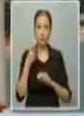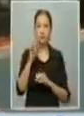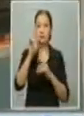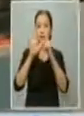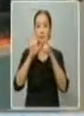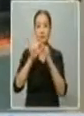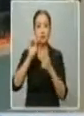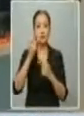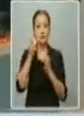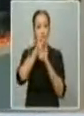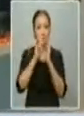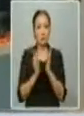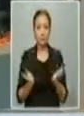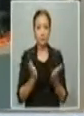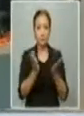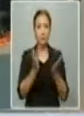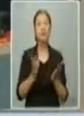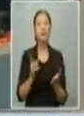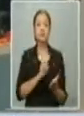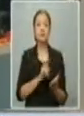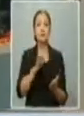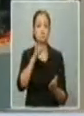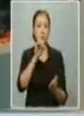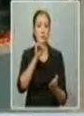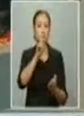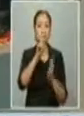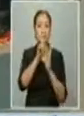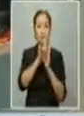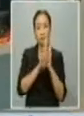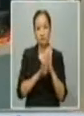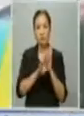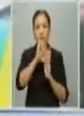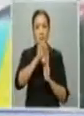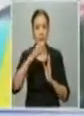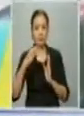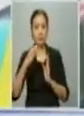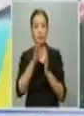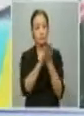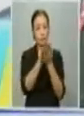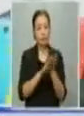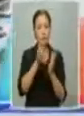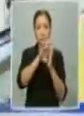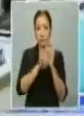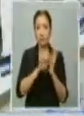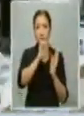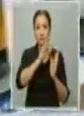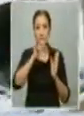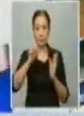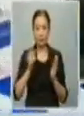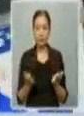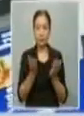ร่างกฎหมายเพื่อสนับสนุนดิจิทัลอีโคโนมีหรือการใช้ระบบ IT เพื่อสนับสนุนธุรกิจการค้าการศึกษาและงาน